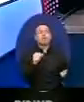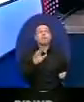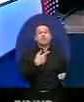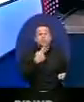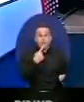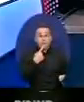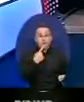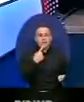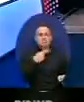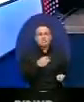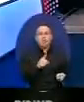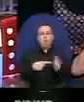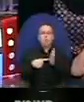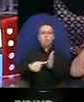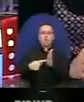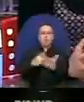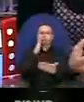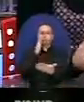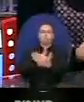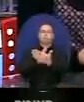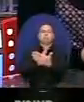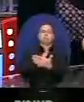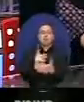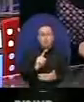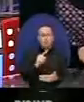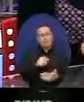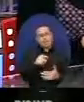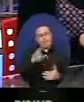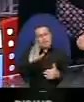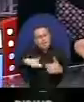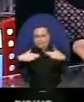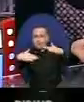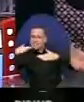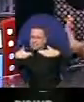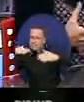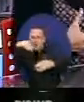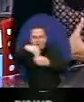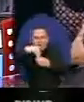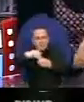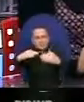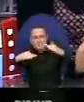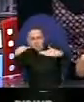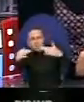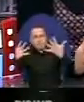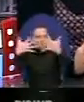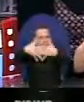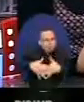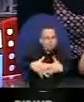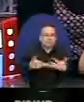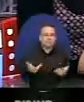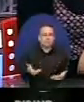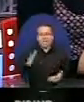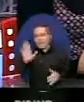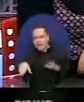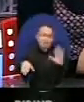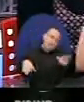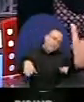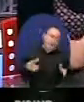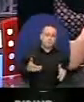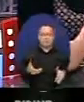זה לא מודלים טוטליים. זה לא טוטלי, זה בנוי מאיזונים, זה עדין, זה גם וגם. זה מאפשר גם להכיל גם וגם, אני